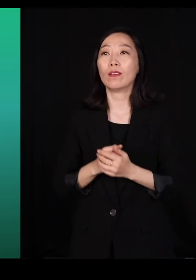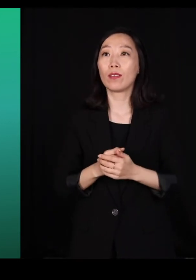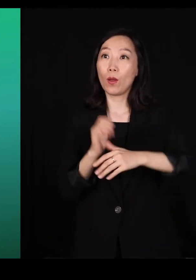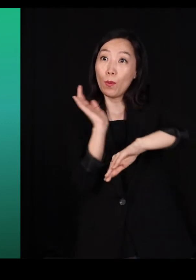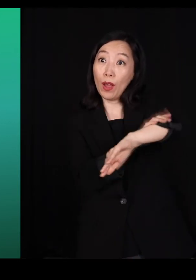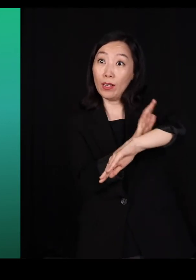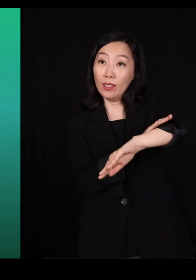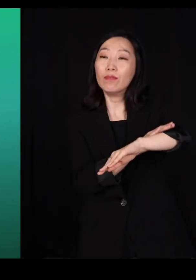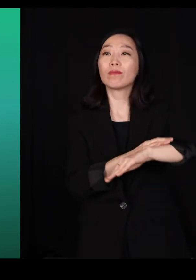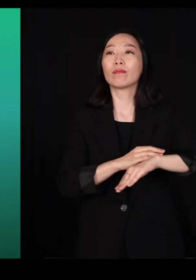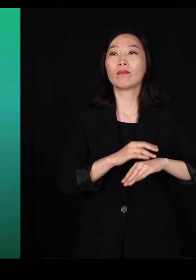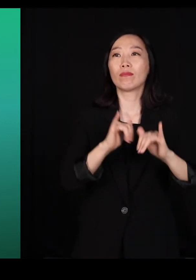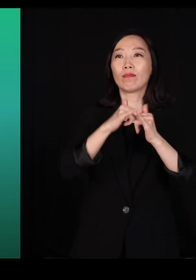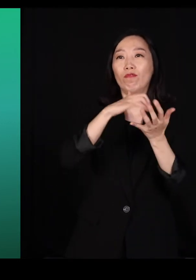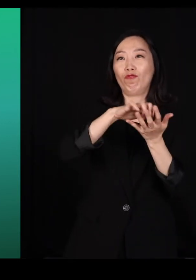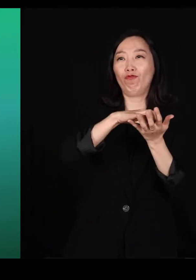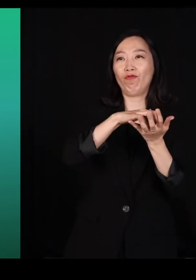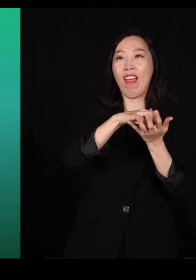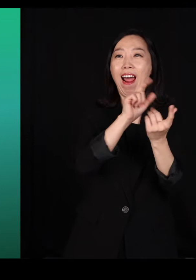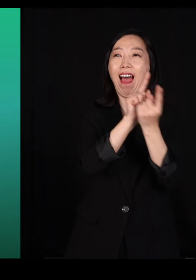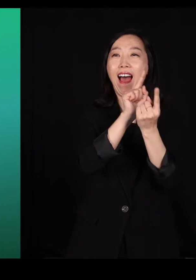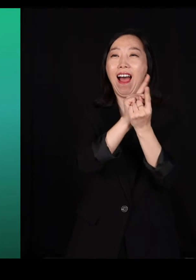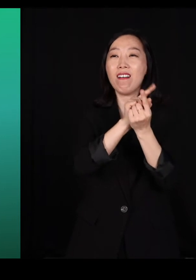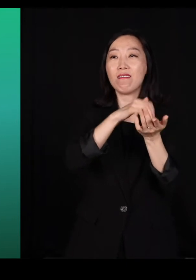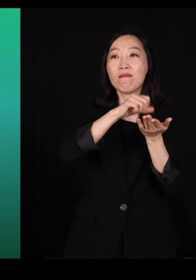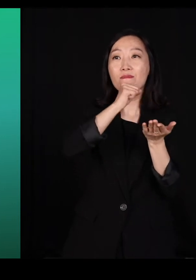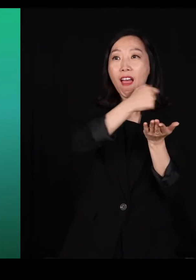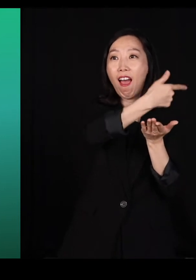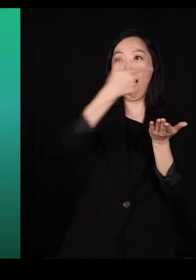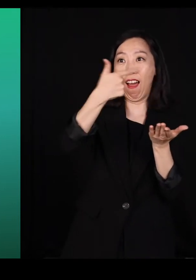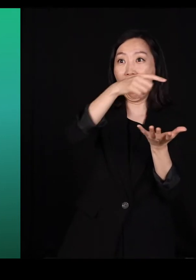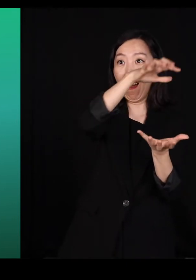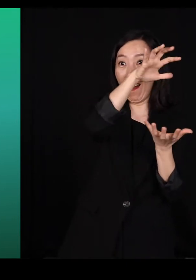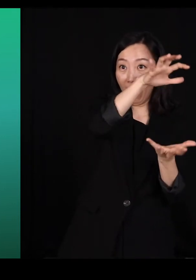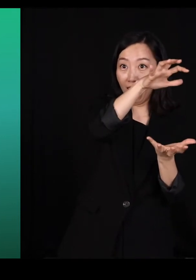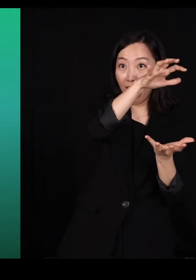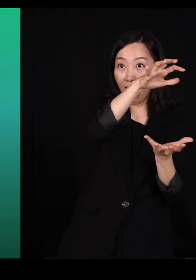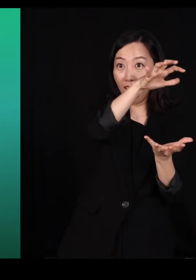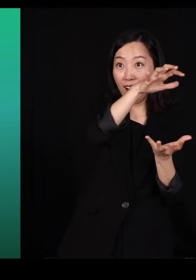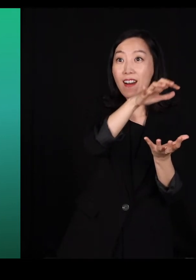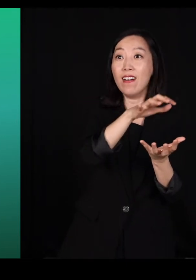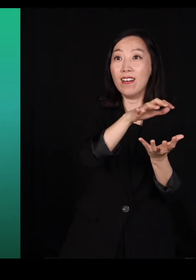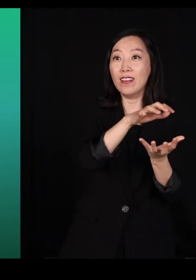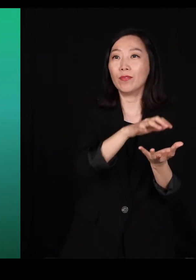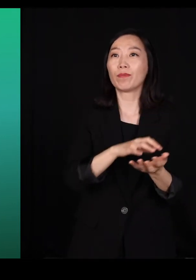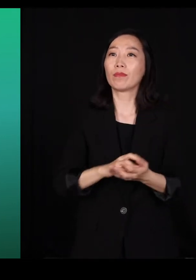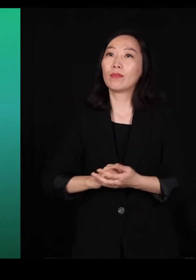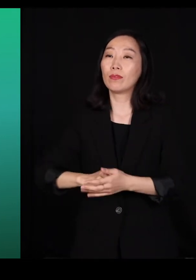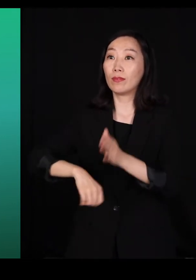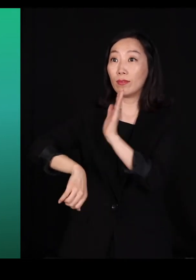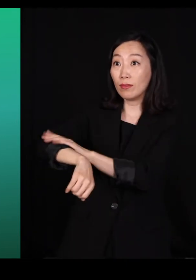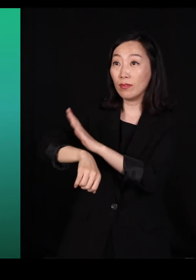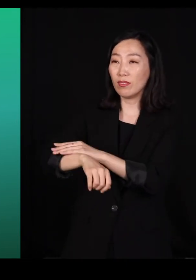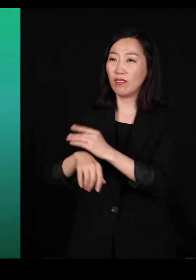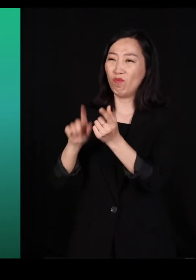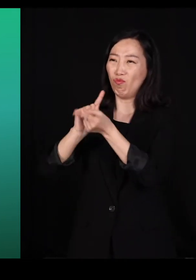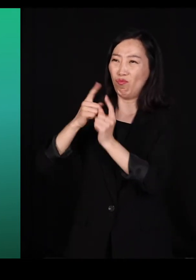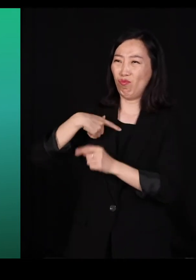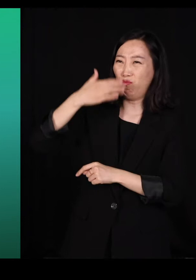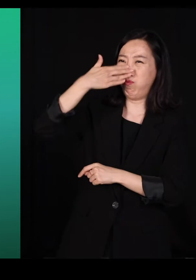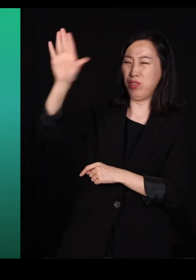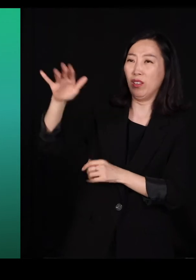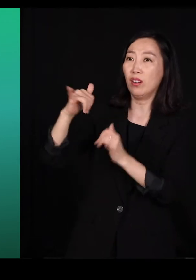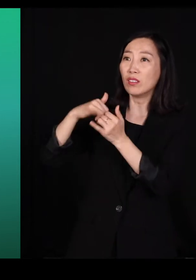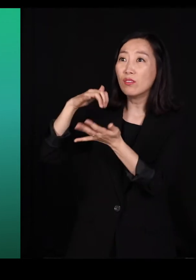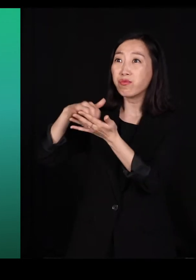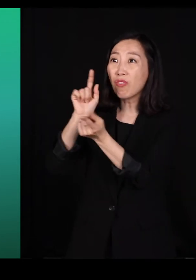지금 왼쪽은 내가 아는 사람끼리 서로 잘 알죠. 이걸 밀도가 높다고 합니다. 오른쪽은 어떻죠?